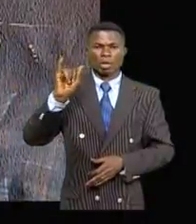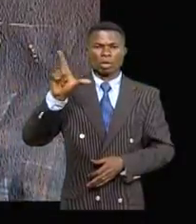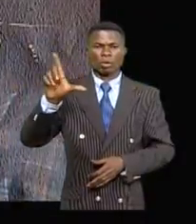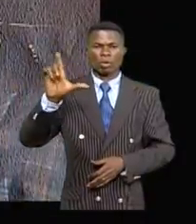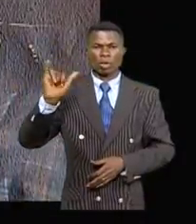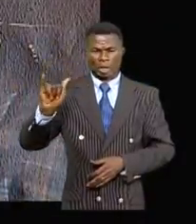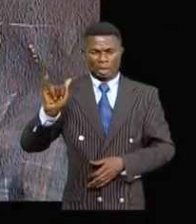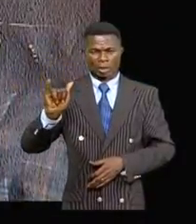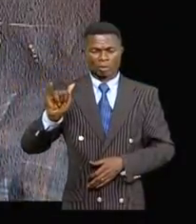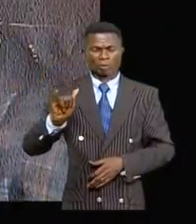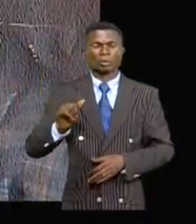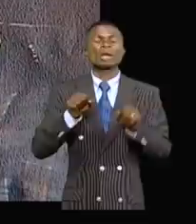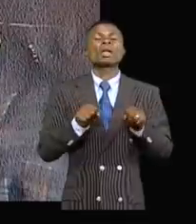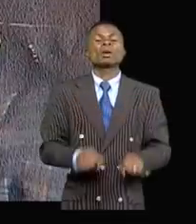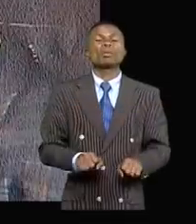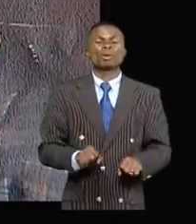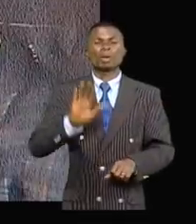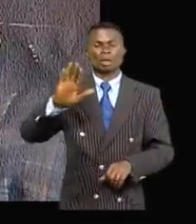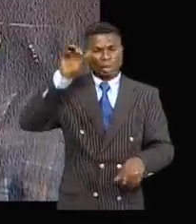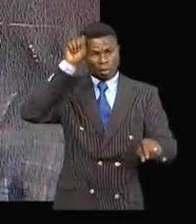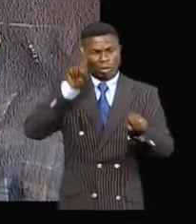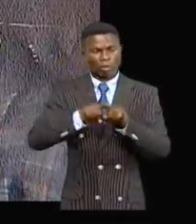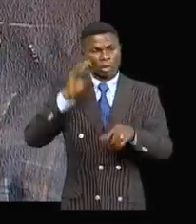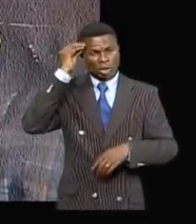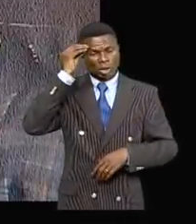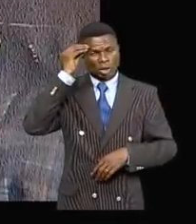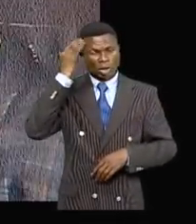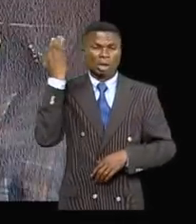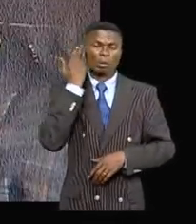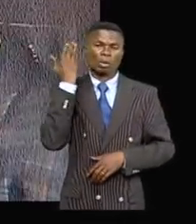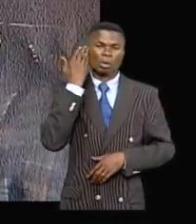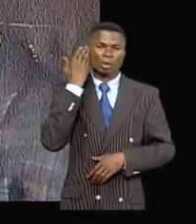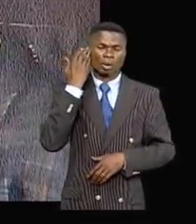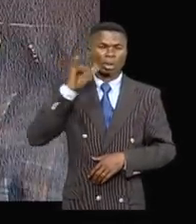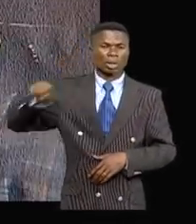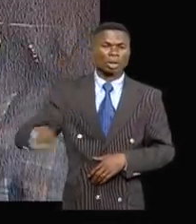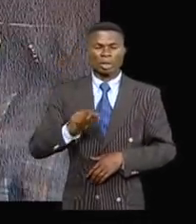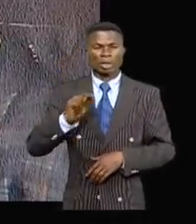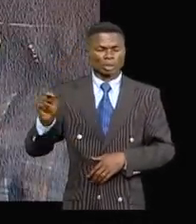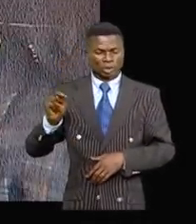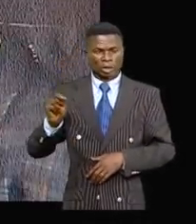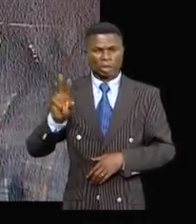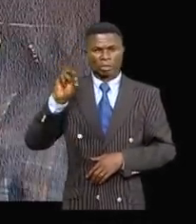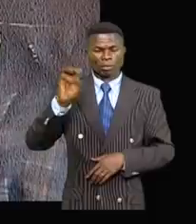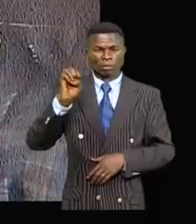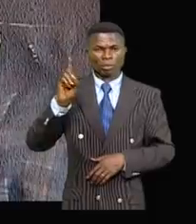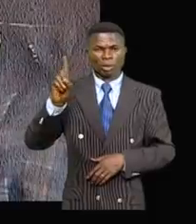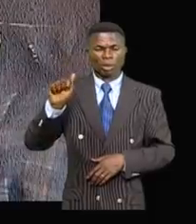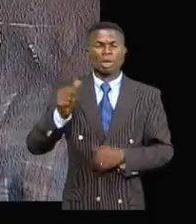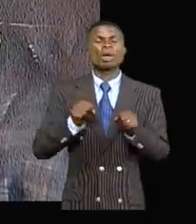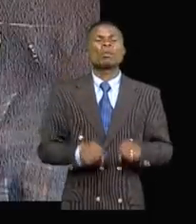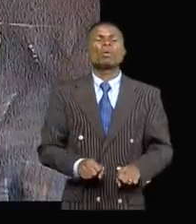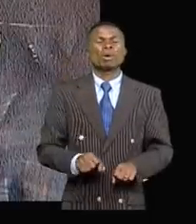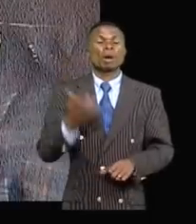connaissances de la disparition de leurs frères, oncles et pères, Jean-Médard Banseke Ilolé, décès